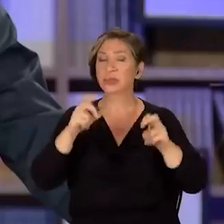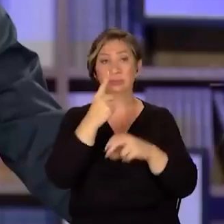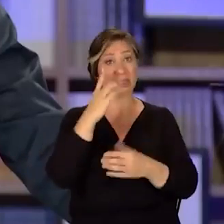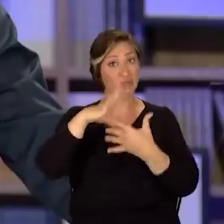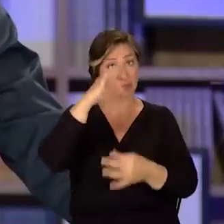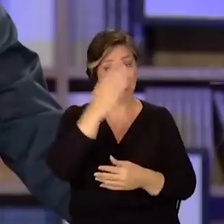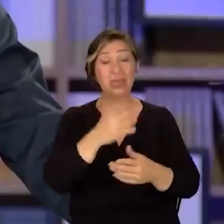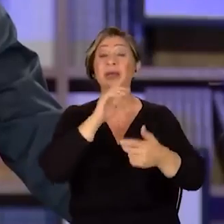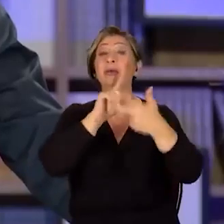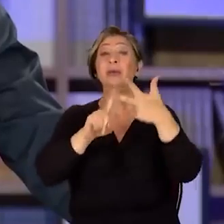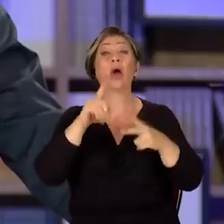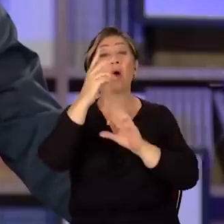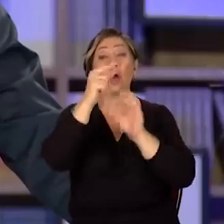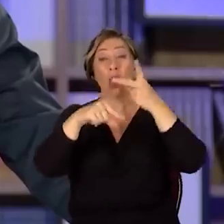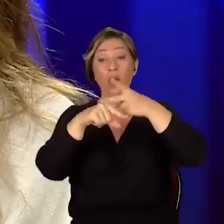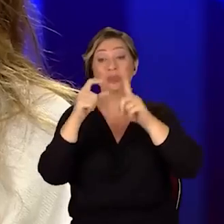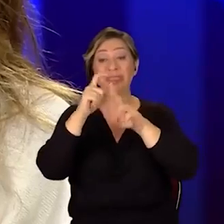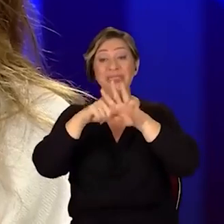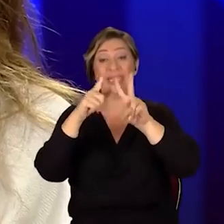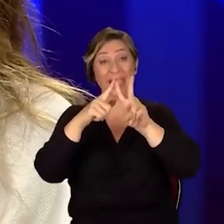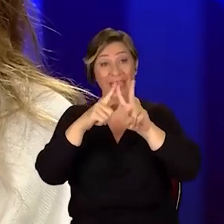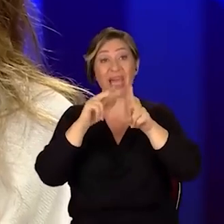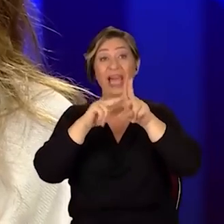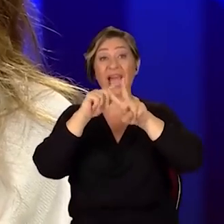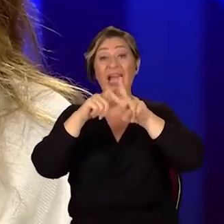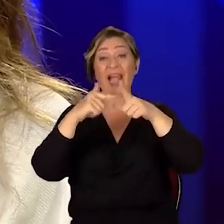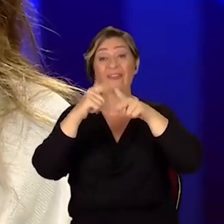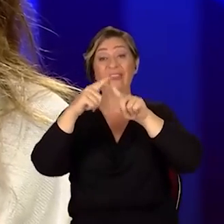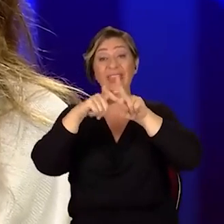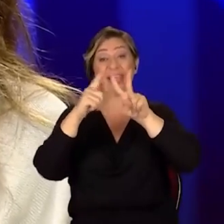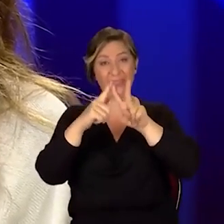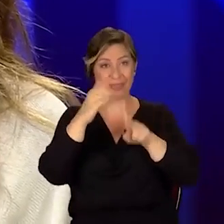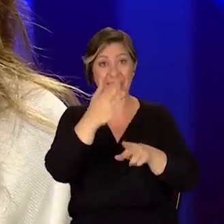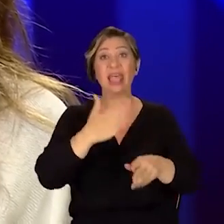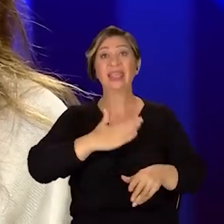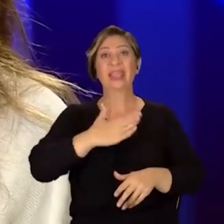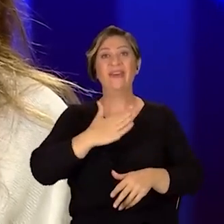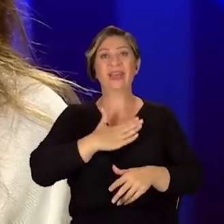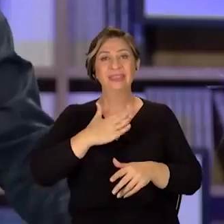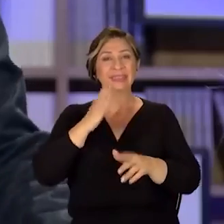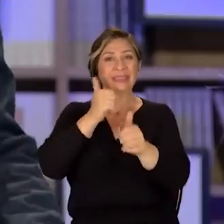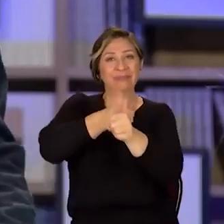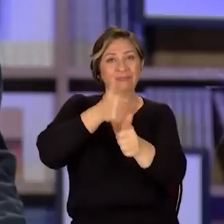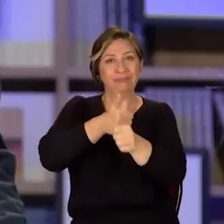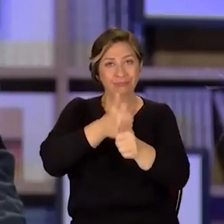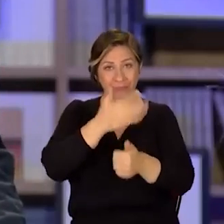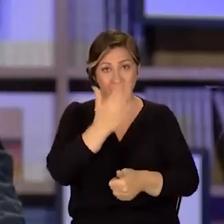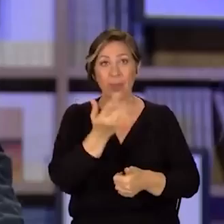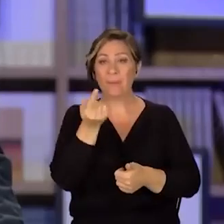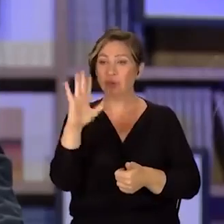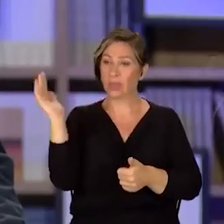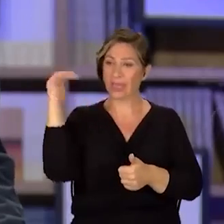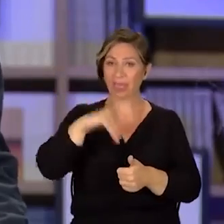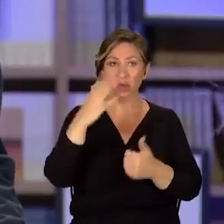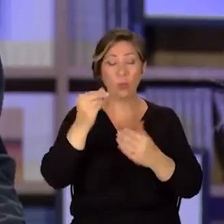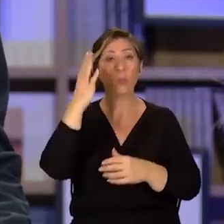kişi. Ve Özden Kaftan Thomas, nefes terapisti. Ve birazdan bize katılacak